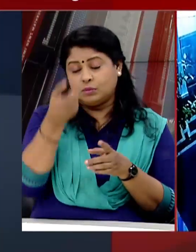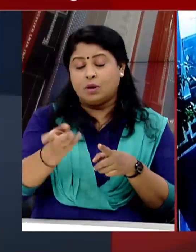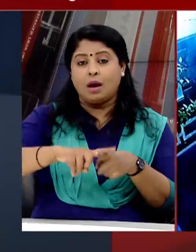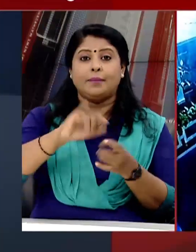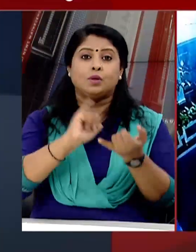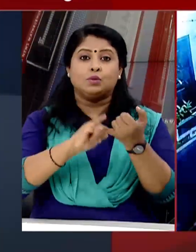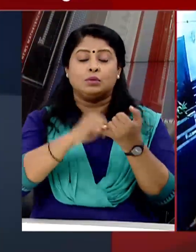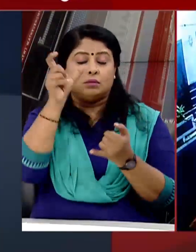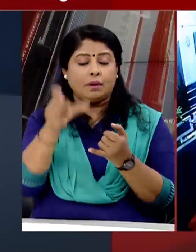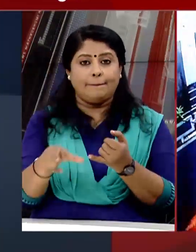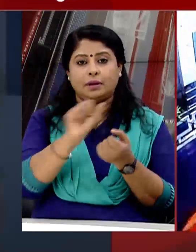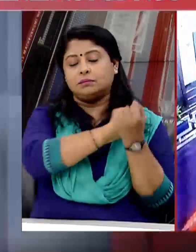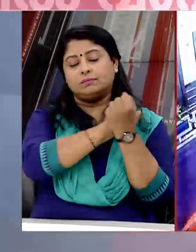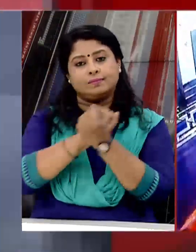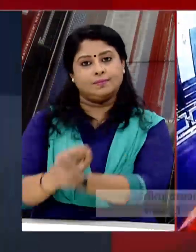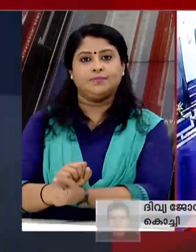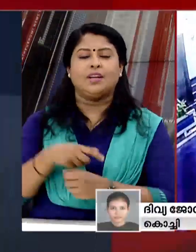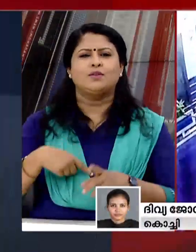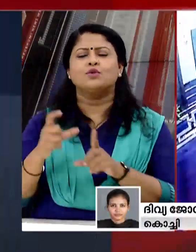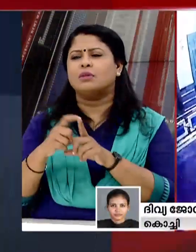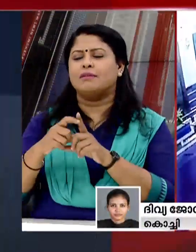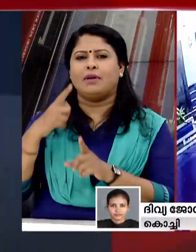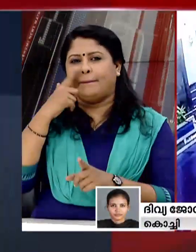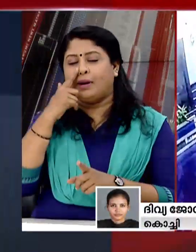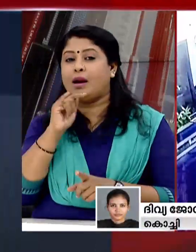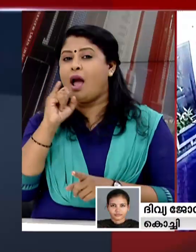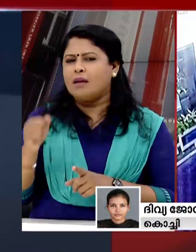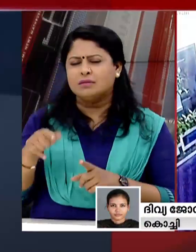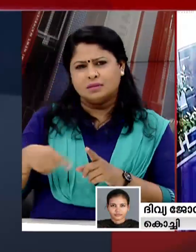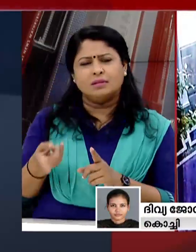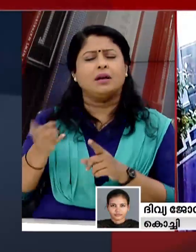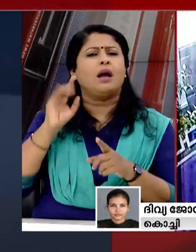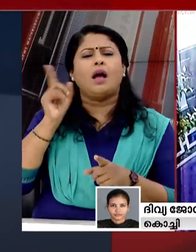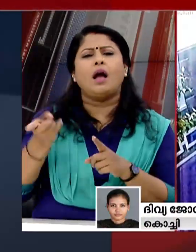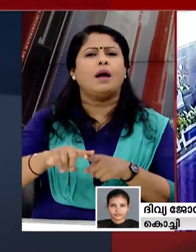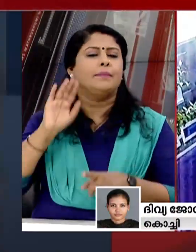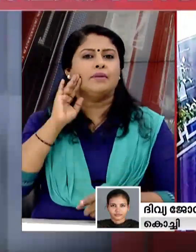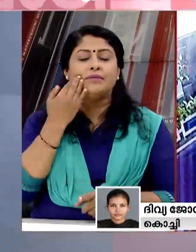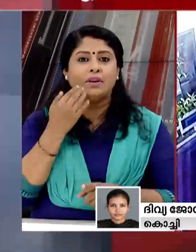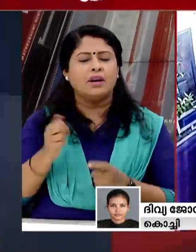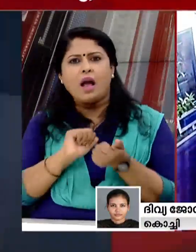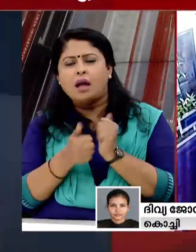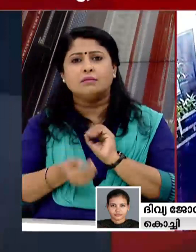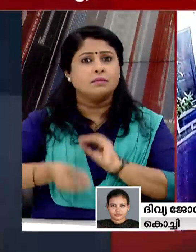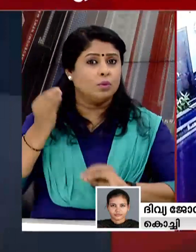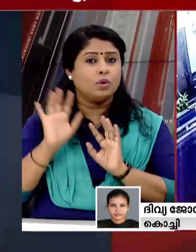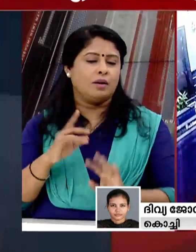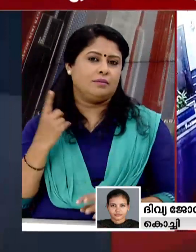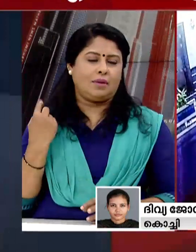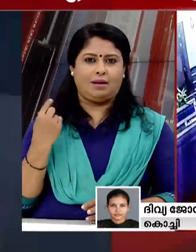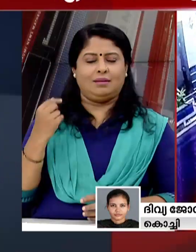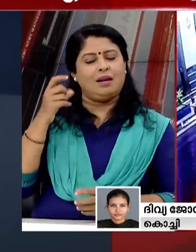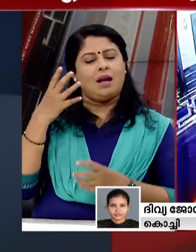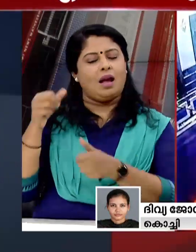കേസെടുത്തിരിക്കുന്നത്. ദിവ്യ ജോസഫ് വിവരങ്ങളായിട്ട്. ദിവ്യ, ഇത് എപ്പോഴായിരുന്നു സംഭവം? മറ്റെന്തെങ്കിലും അപകടങ്ങൾ ഉണ്ടായിരുന്നോ ഇതിൽ? ദിവീഷ്, ഇന്നലെ